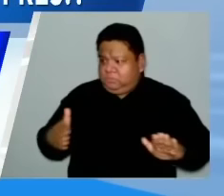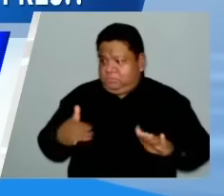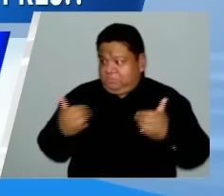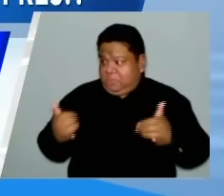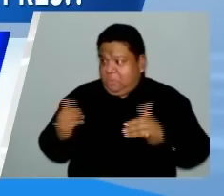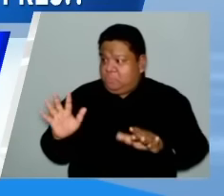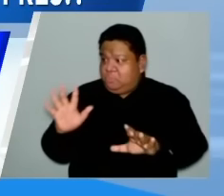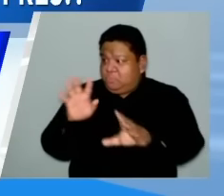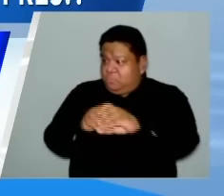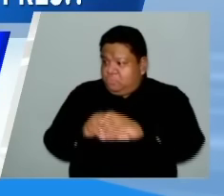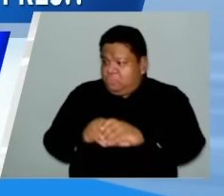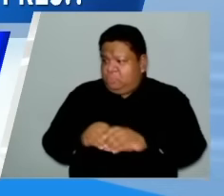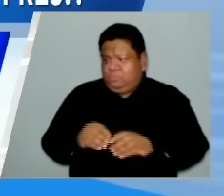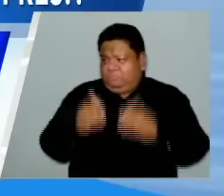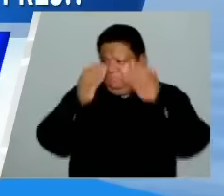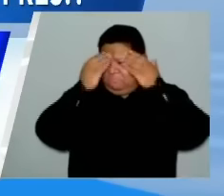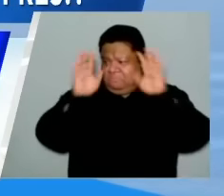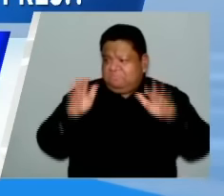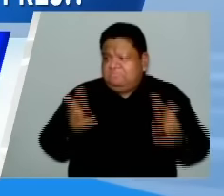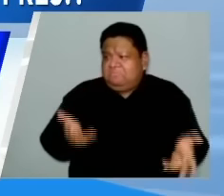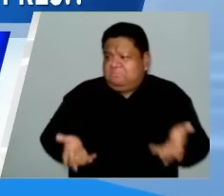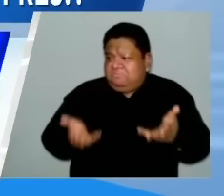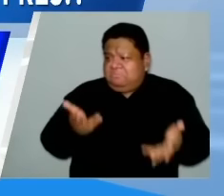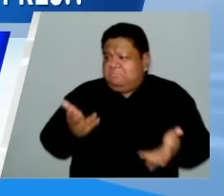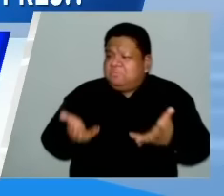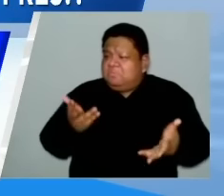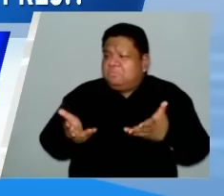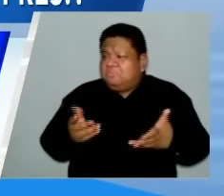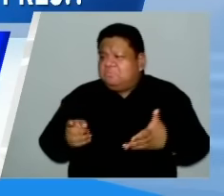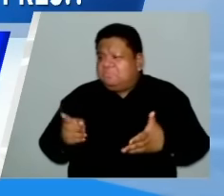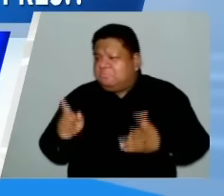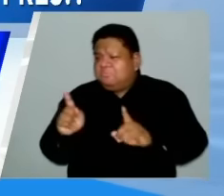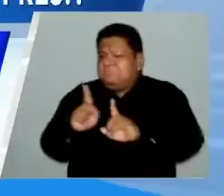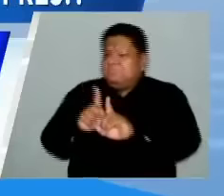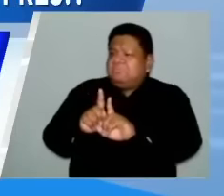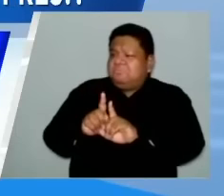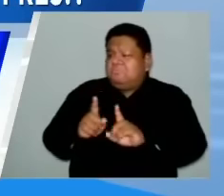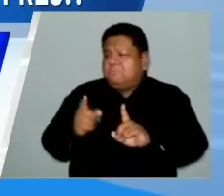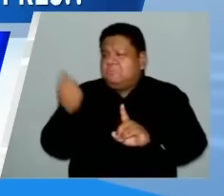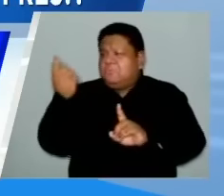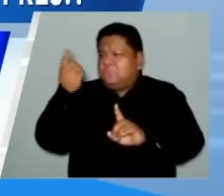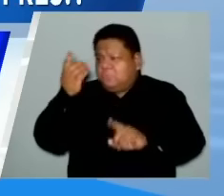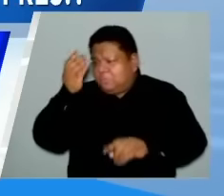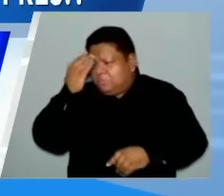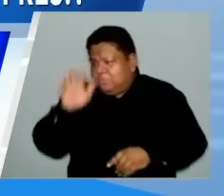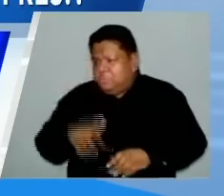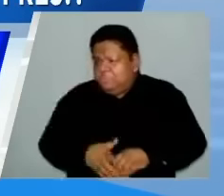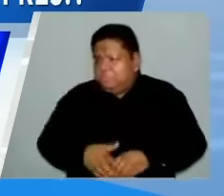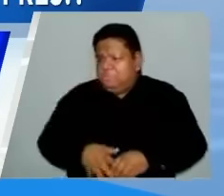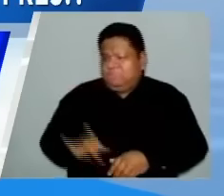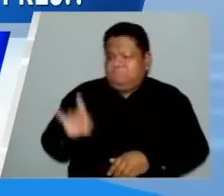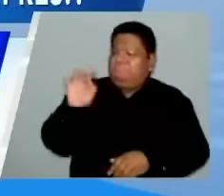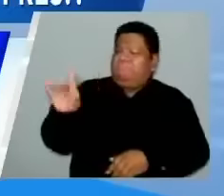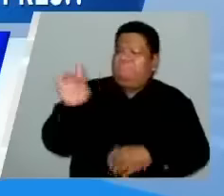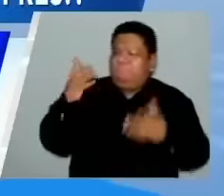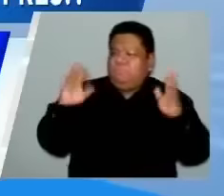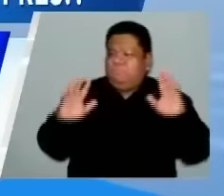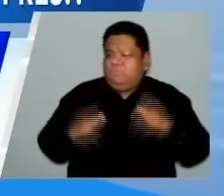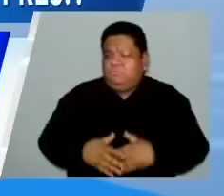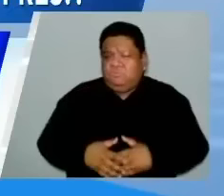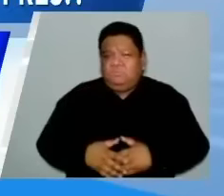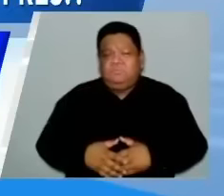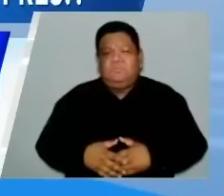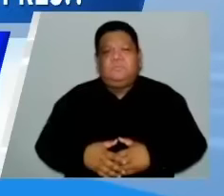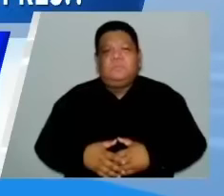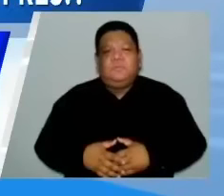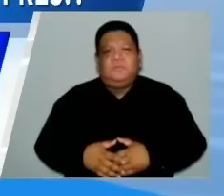natin alam, baka mayroong riding tandem na tatabi sa inyo. Kilala namin kayo. Naungkat pati ang hindi umano pagpapasweldo sa